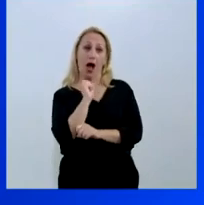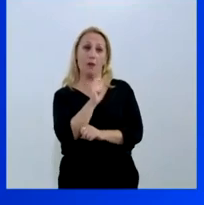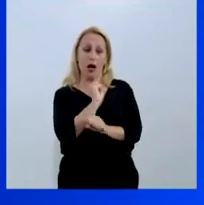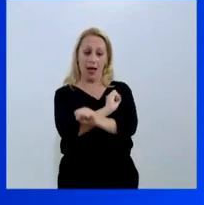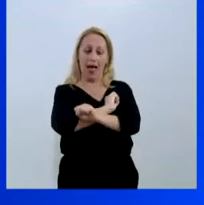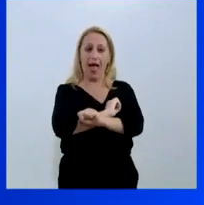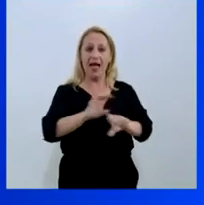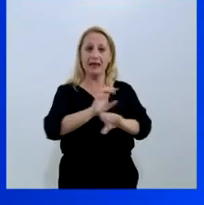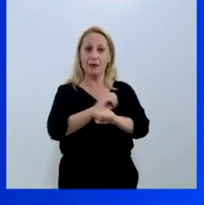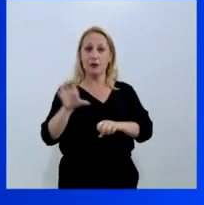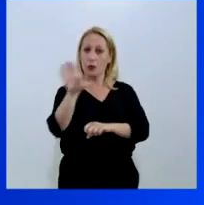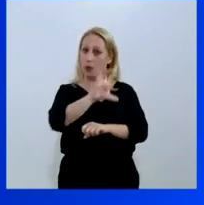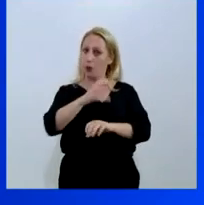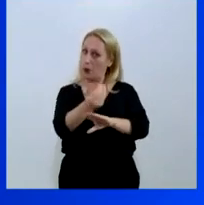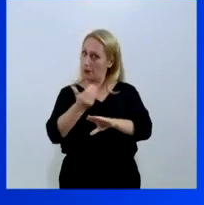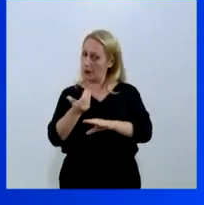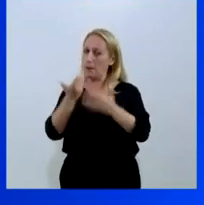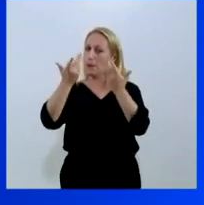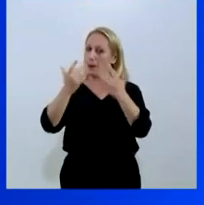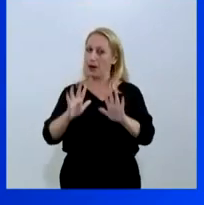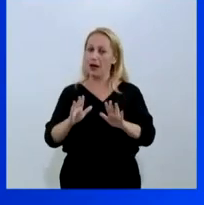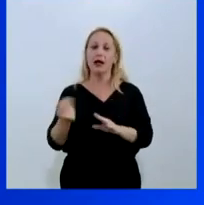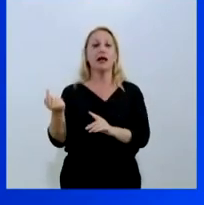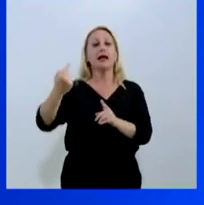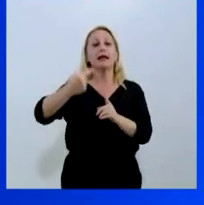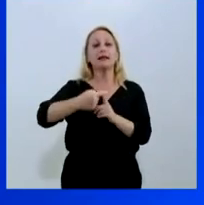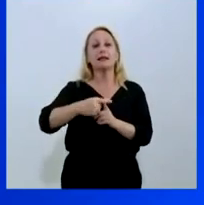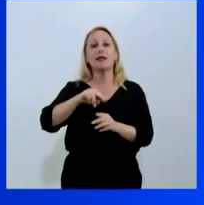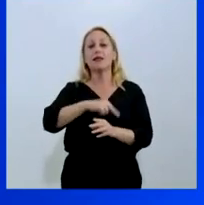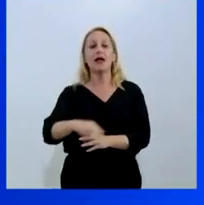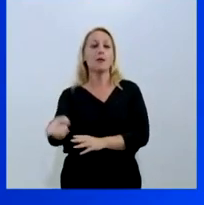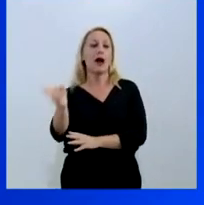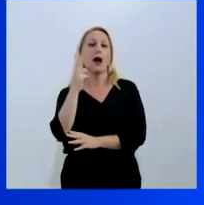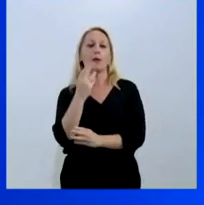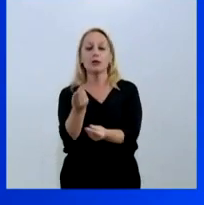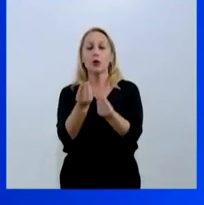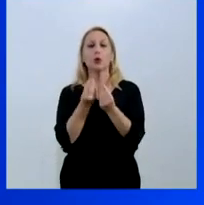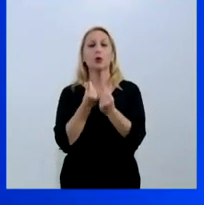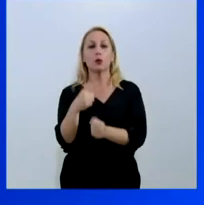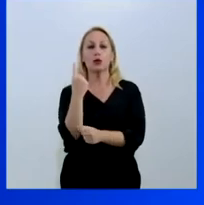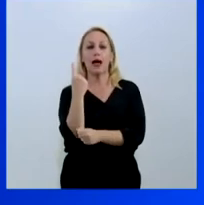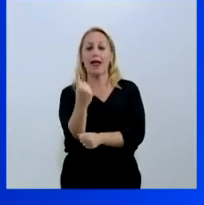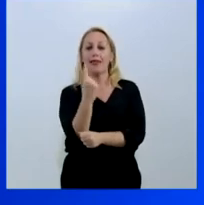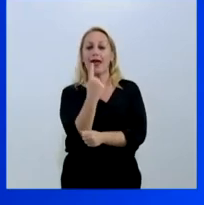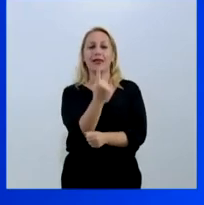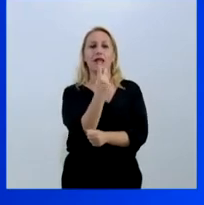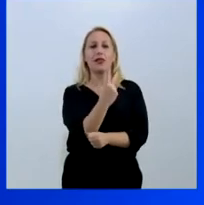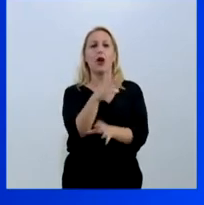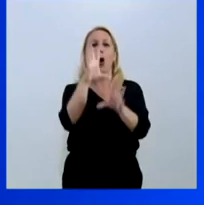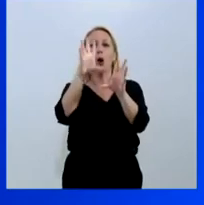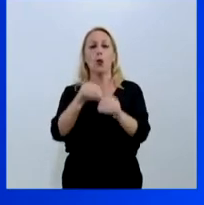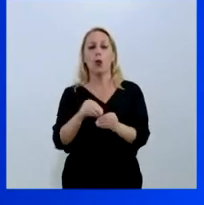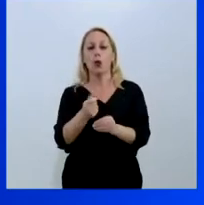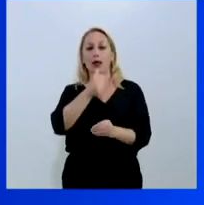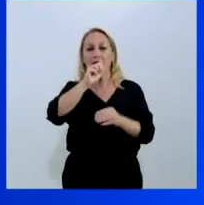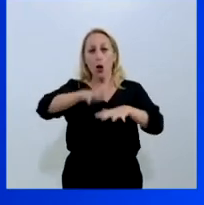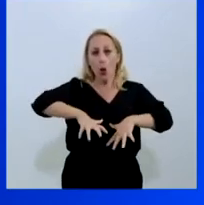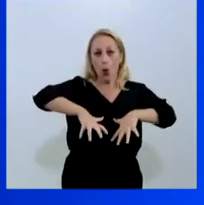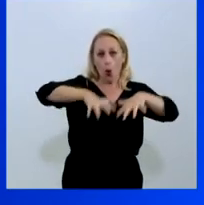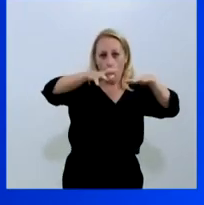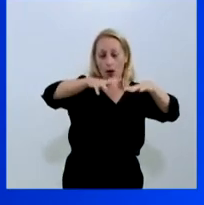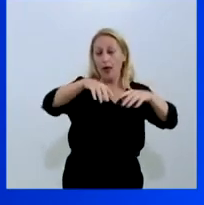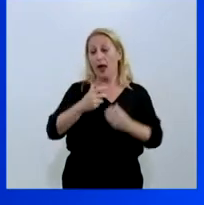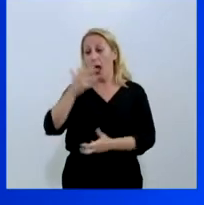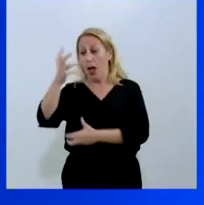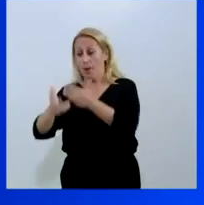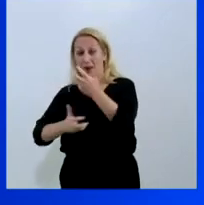Θεσσαλία. Το δε πρωτόκολλο το οποίο αφορά το 112 για περιπτώσεις πλημμυρών είναι διαφορετικό από το πρωτόκολλο σε περιπτώσεις